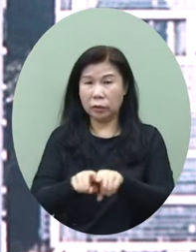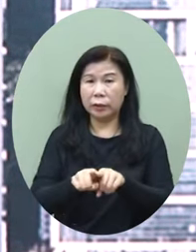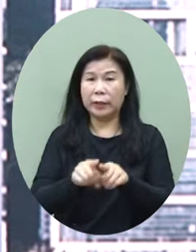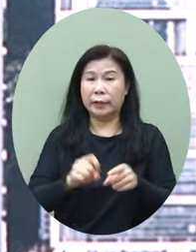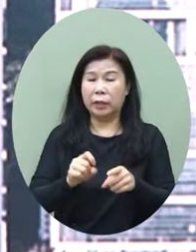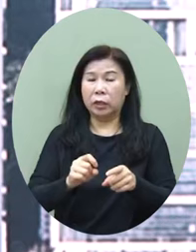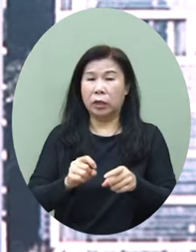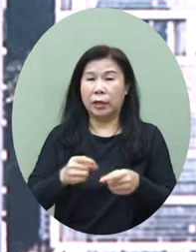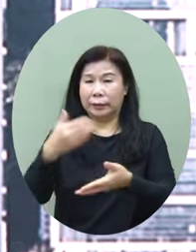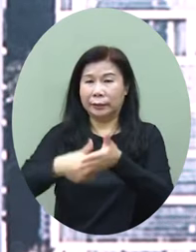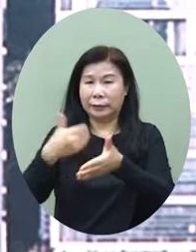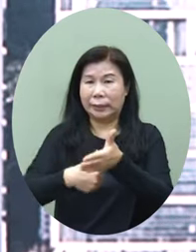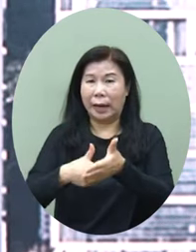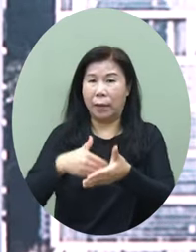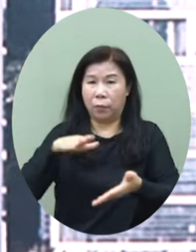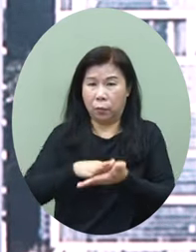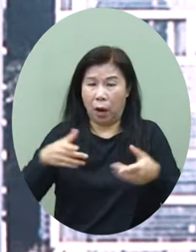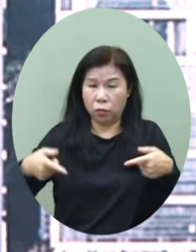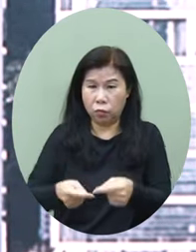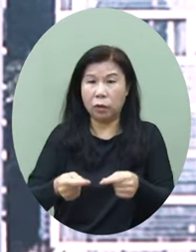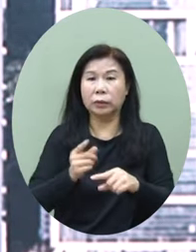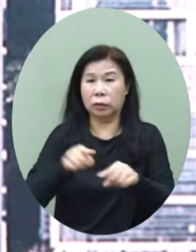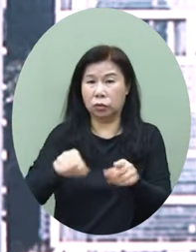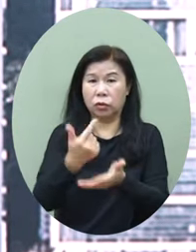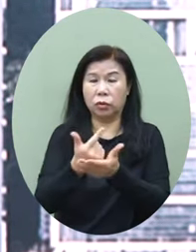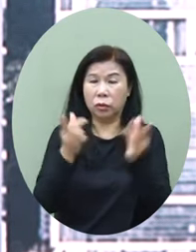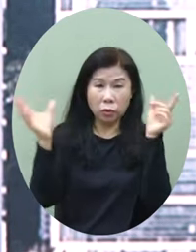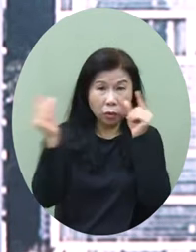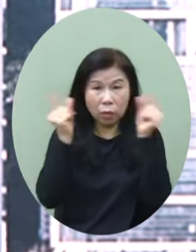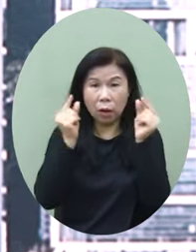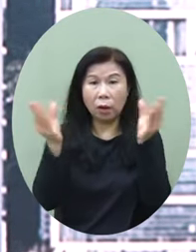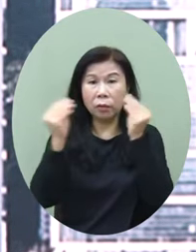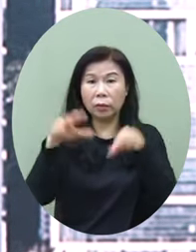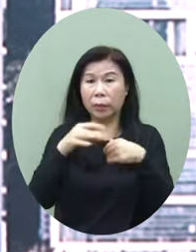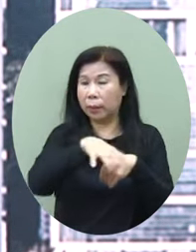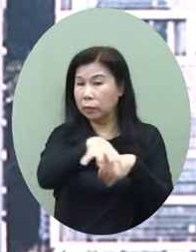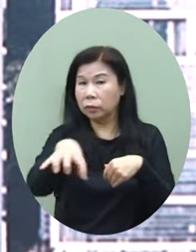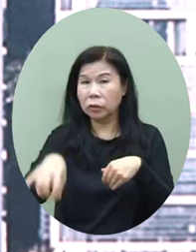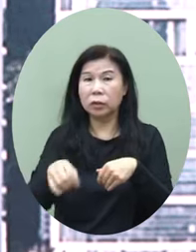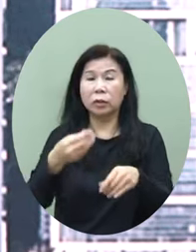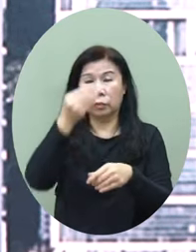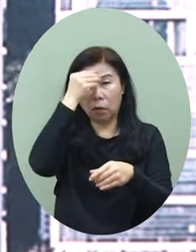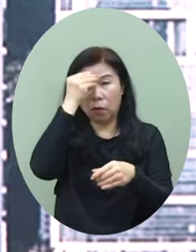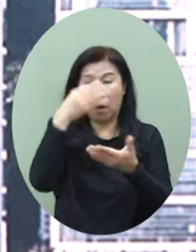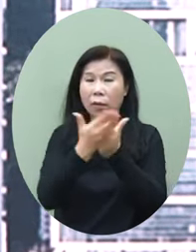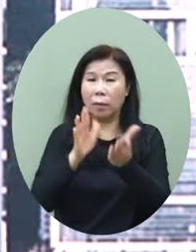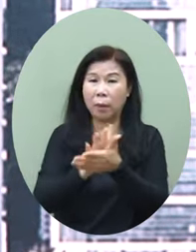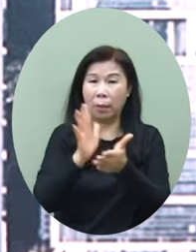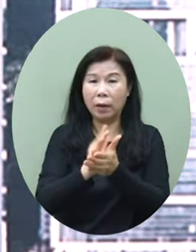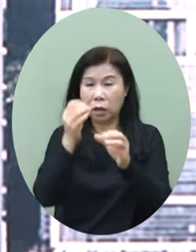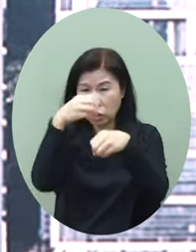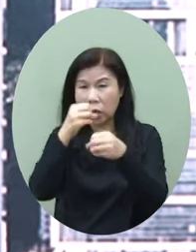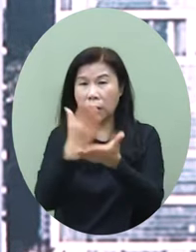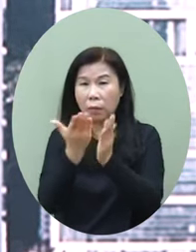制這個疫情的最重要一環我們參考了在各區的經驗各種檢測的